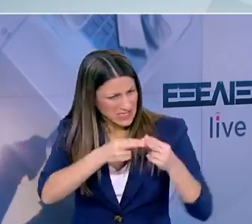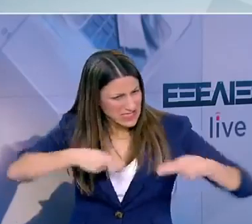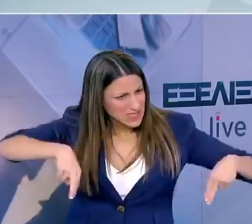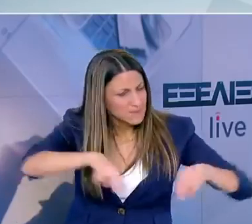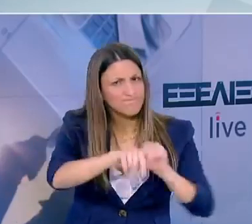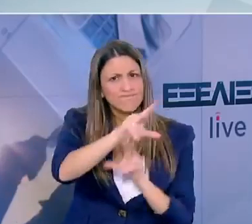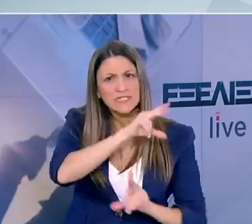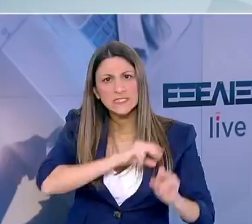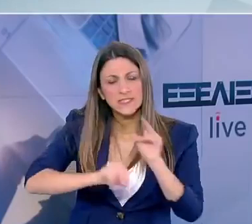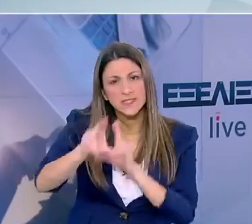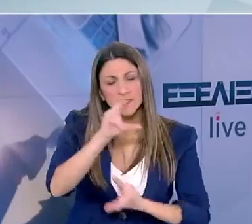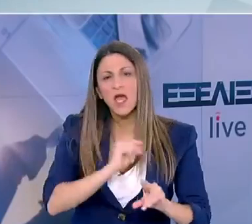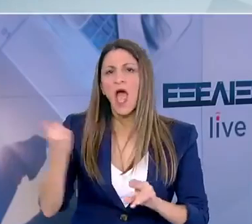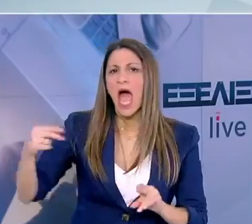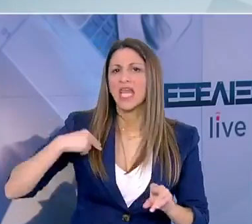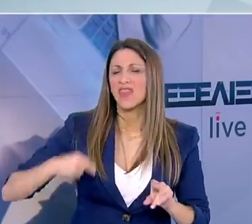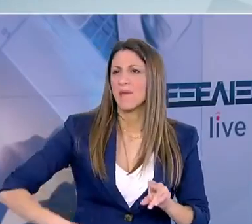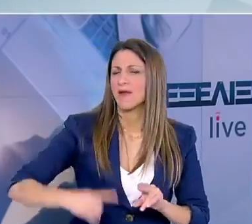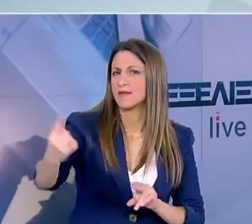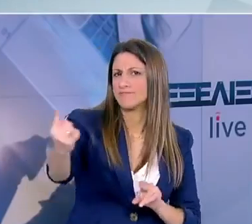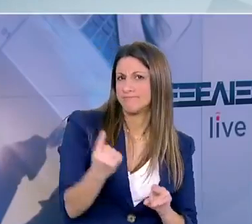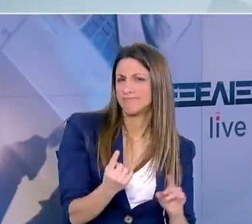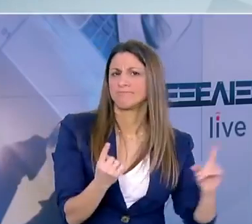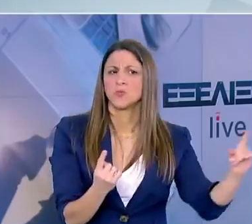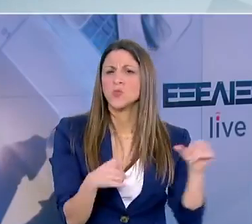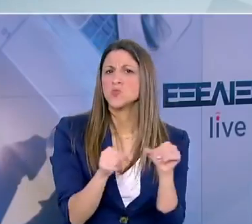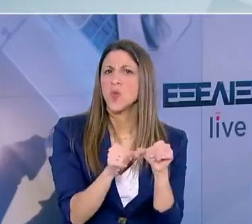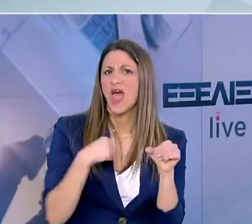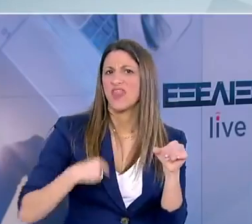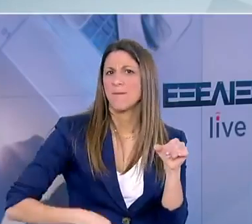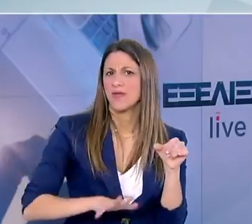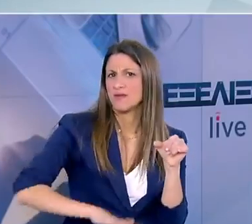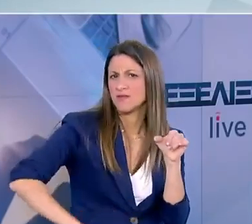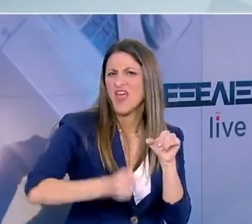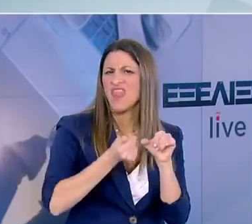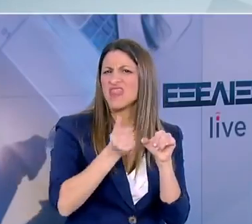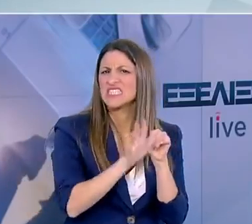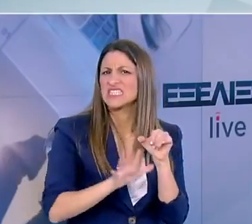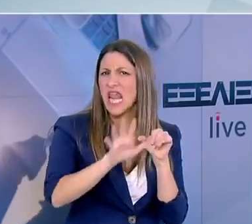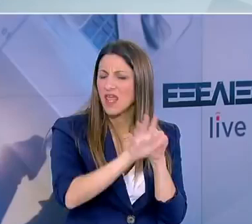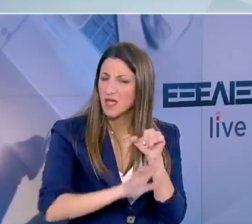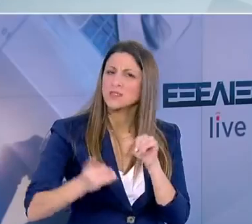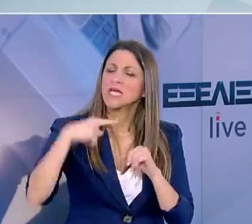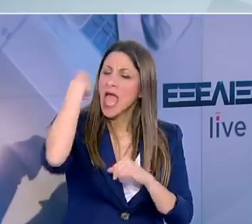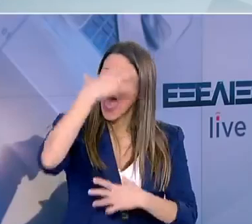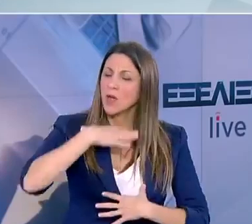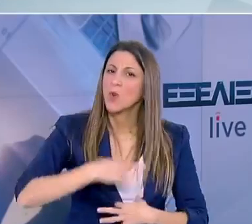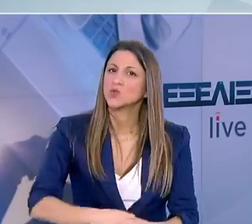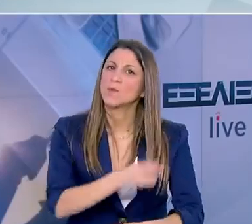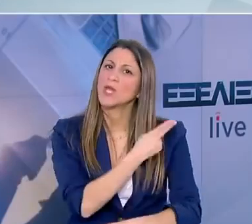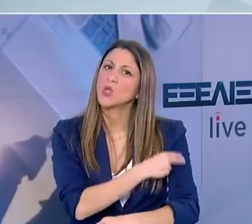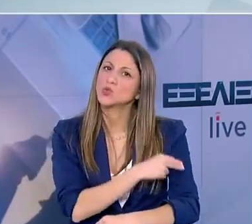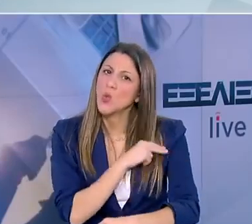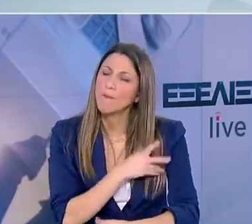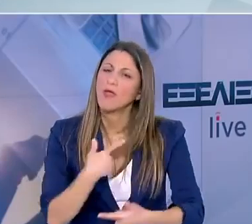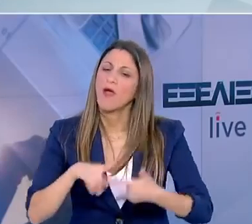εξαιρετικά σημαντική παραβρέθηκαν και δήμαρχοι από όμορους δήμους της Θεσσαλίας, αλλά υπήρχαν και εκπρόσωποι τόσο των υγειονομικών αρχών αλλά